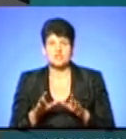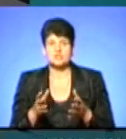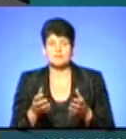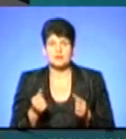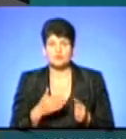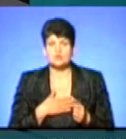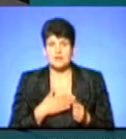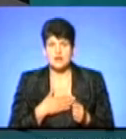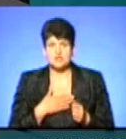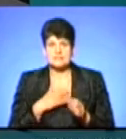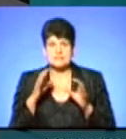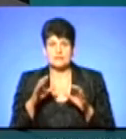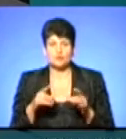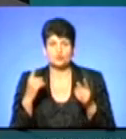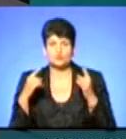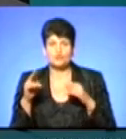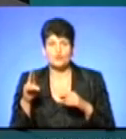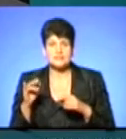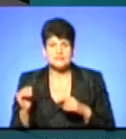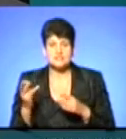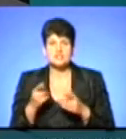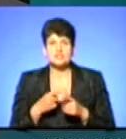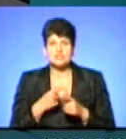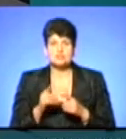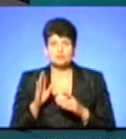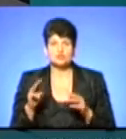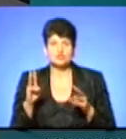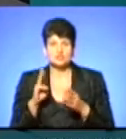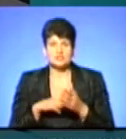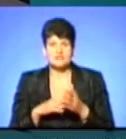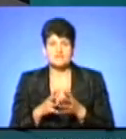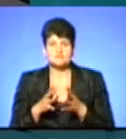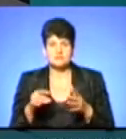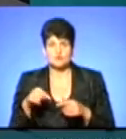наші законотворці і чи будуть штрафи збільшені вже